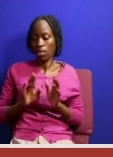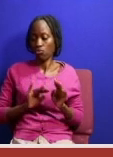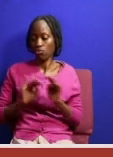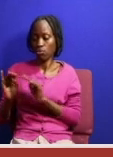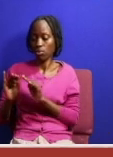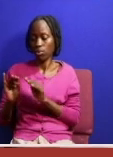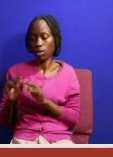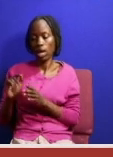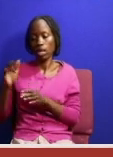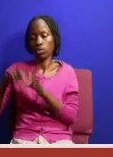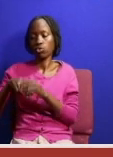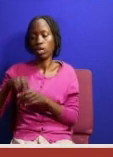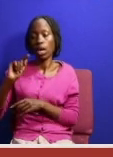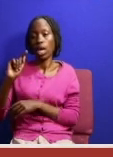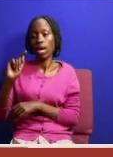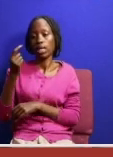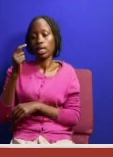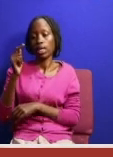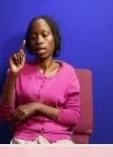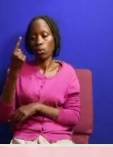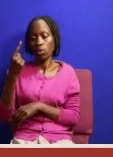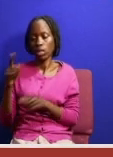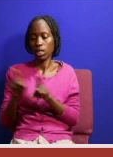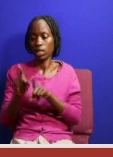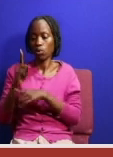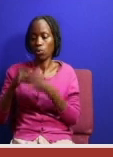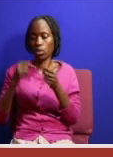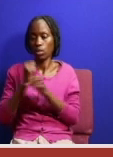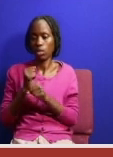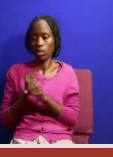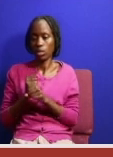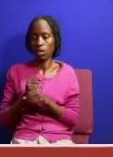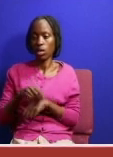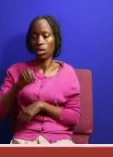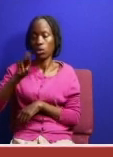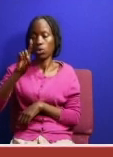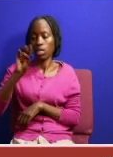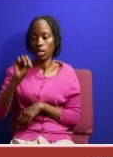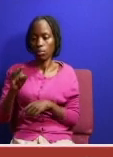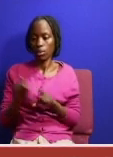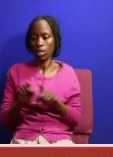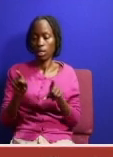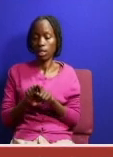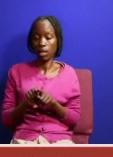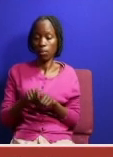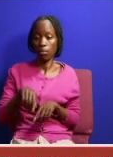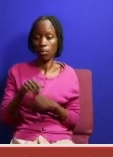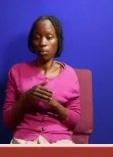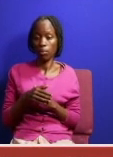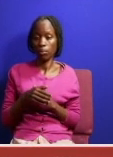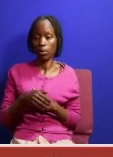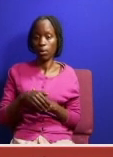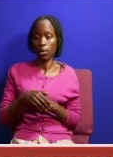Kenya Kwanza. Vile walifanya na ile chama naitwa ODM. On his part, Kilifi ODM chair